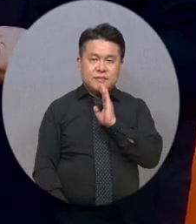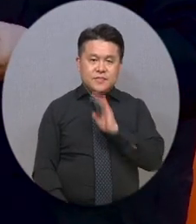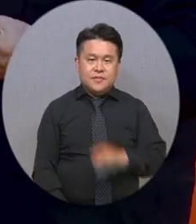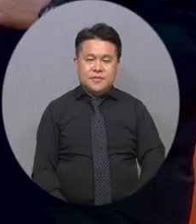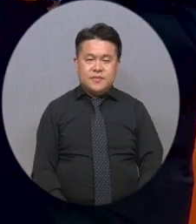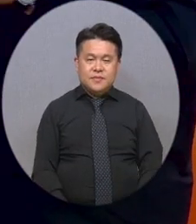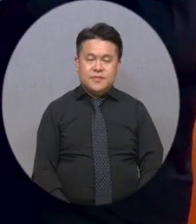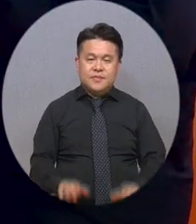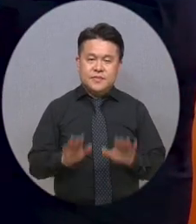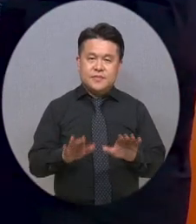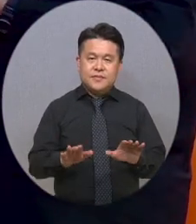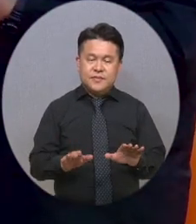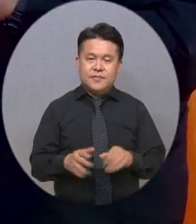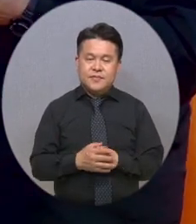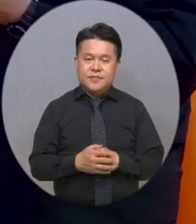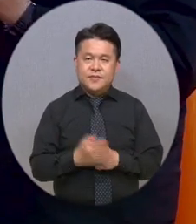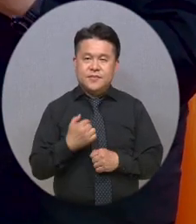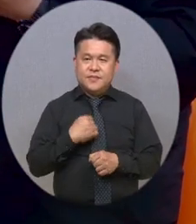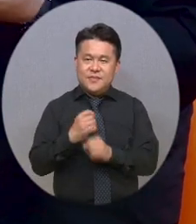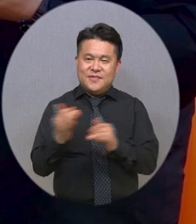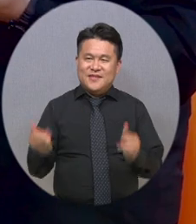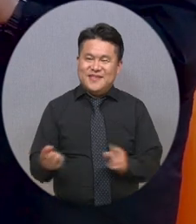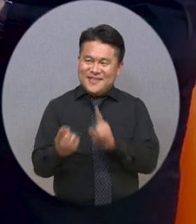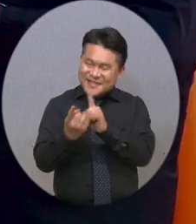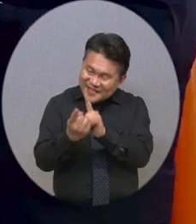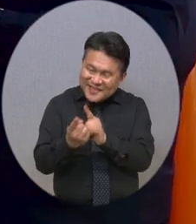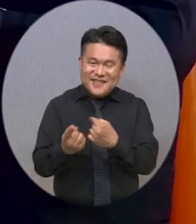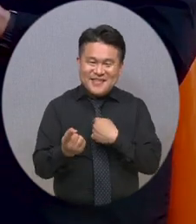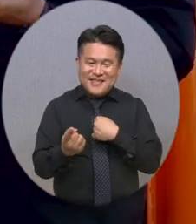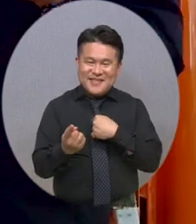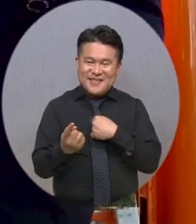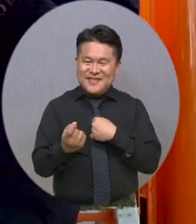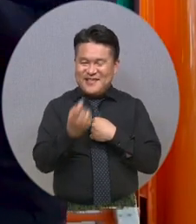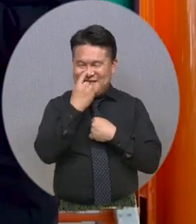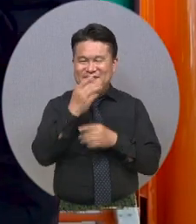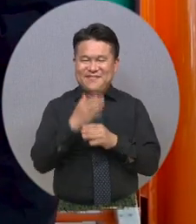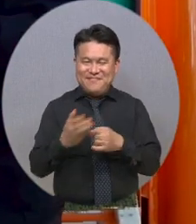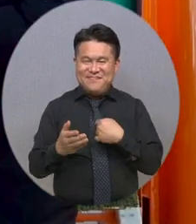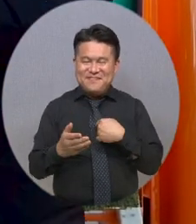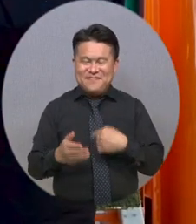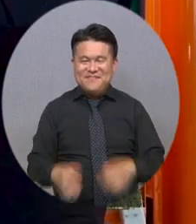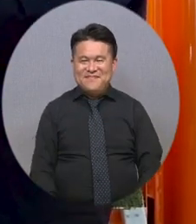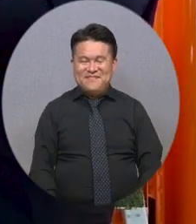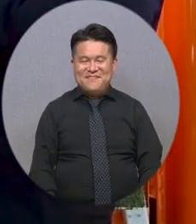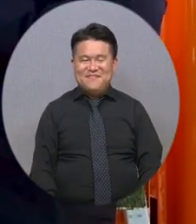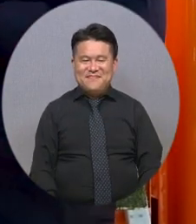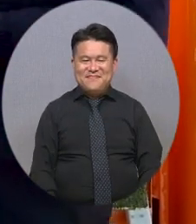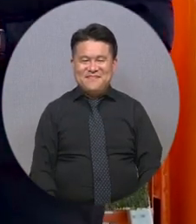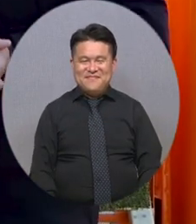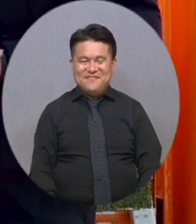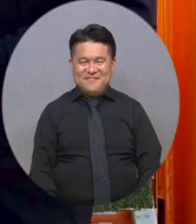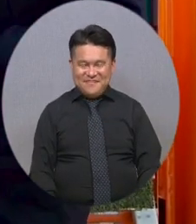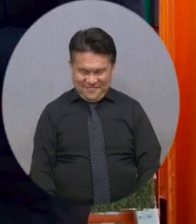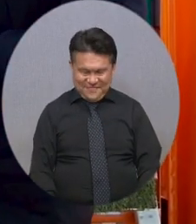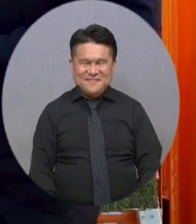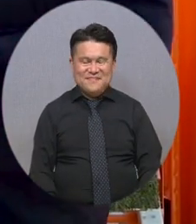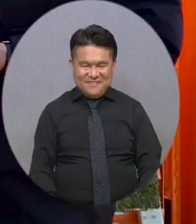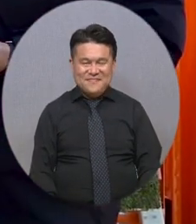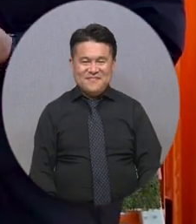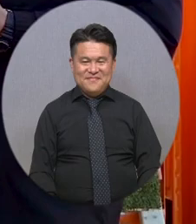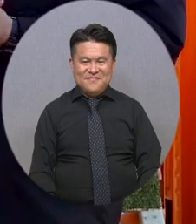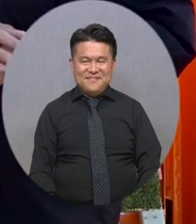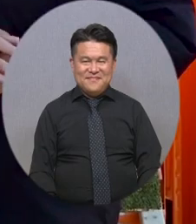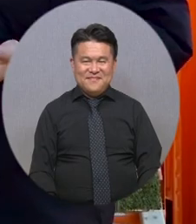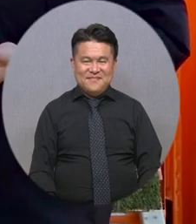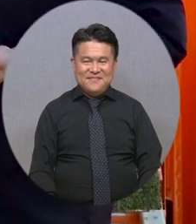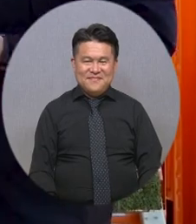아, 그래서 이번 기회에 네. 이렇게 생산자분들 직접 만나뵙고 제품 소개도 듣고 그래서 많이 배우고 있어요. 그렇죠.